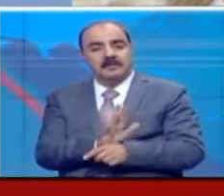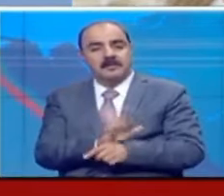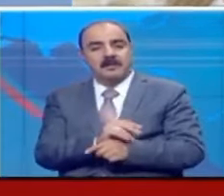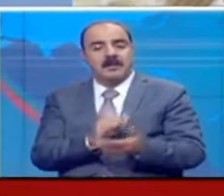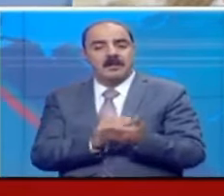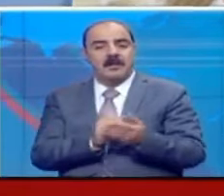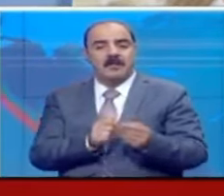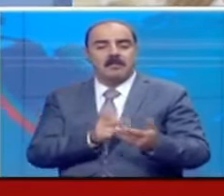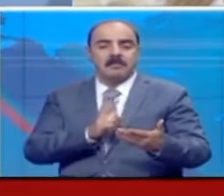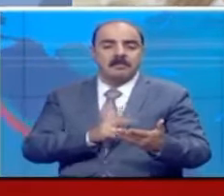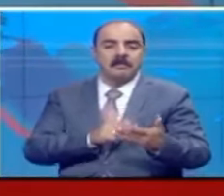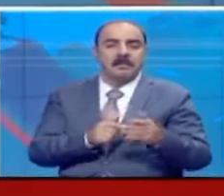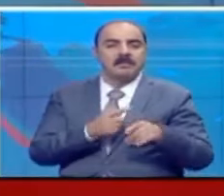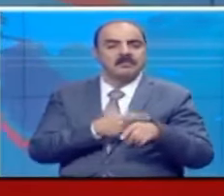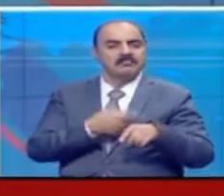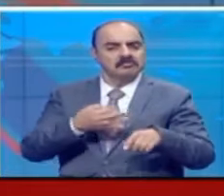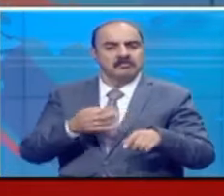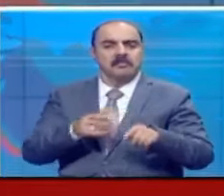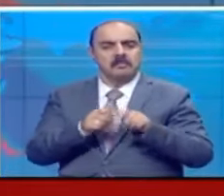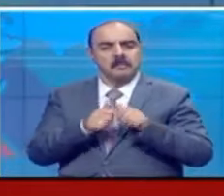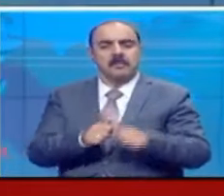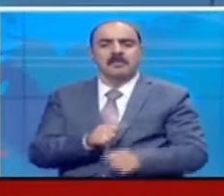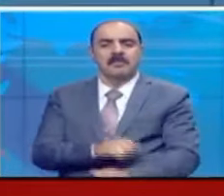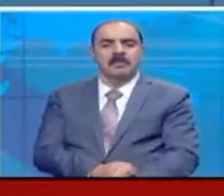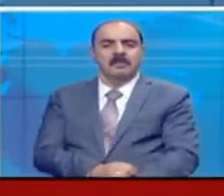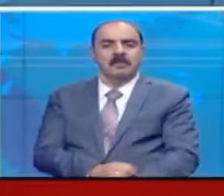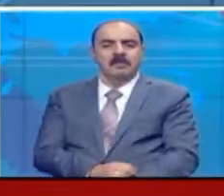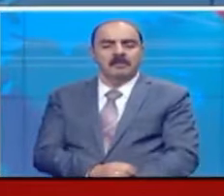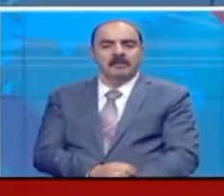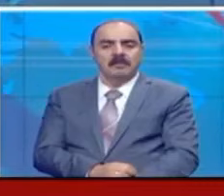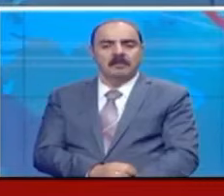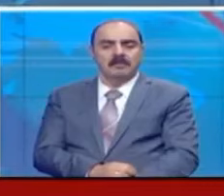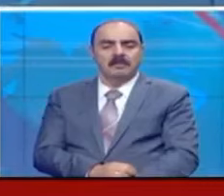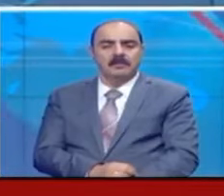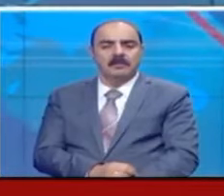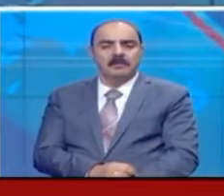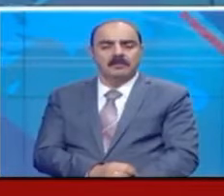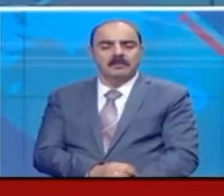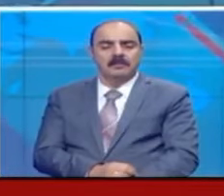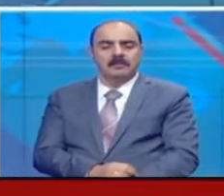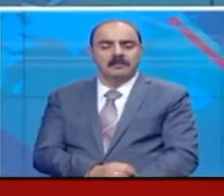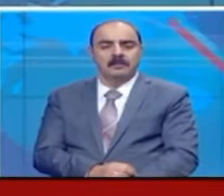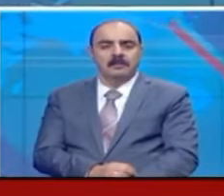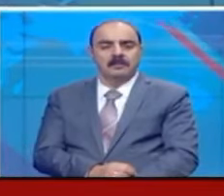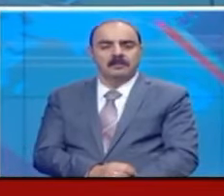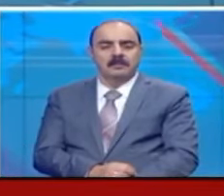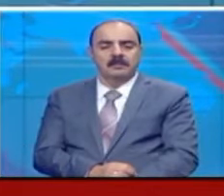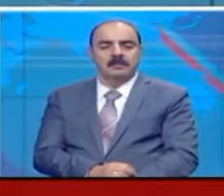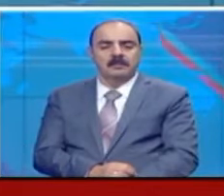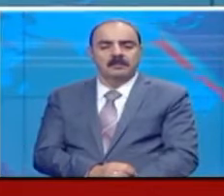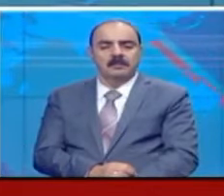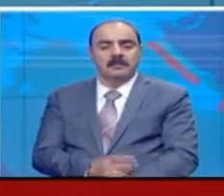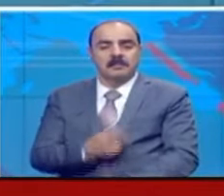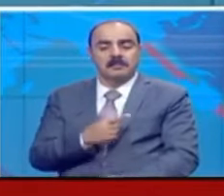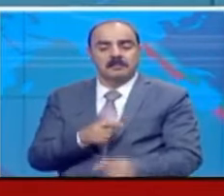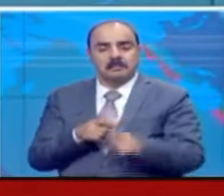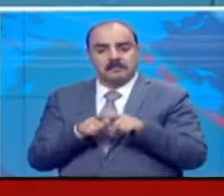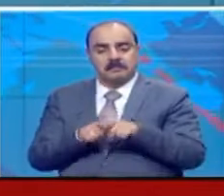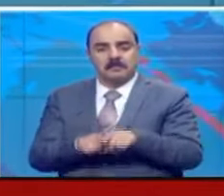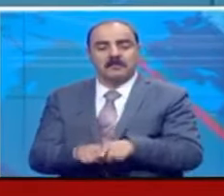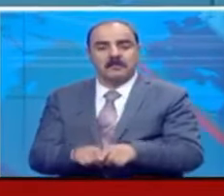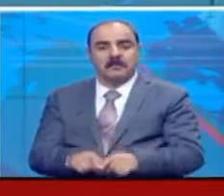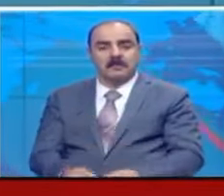المواطن وقرارات السيد الرئيس المهمه في هذا الصدد، كيف ايضا يعني تراها انها مواكبه